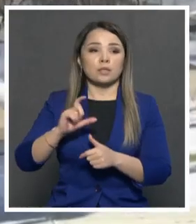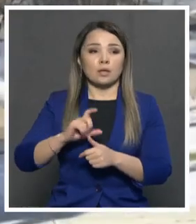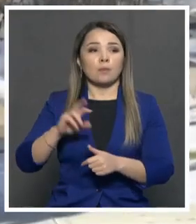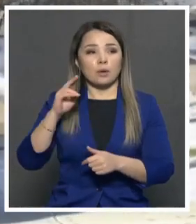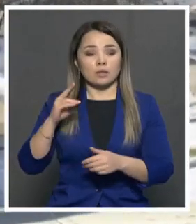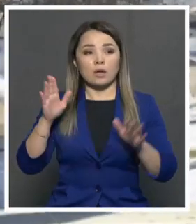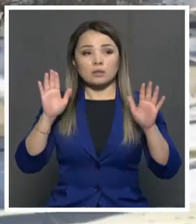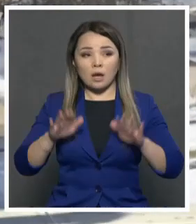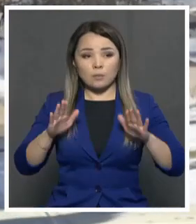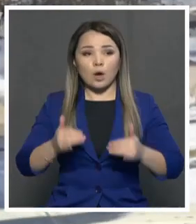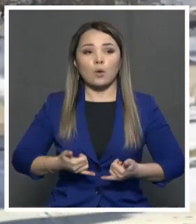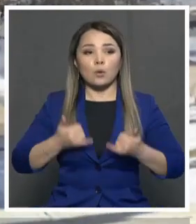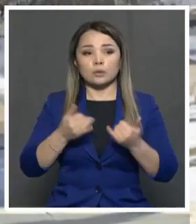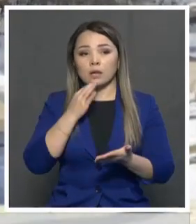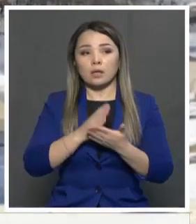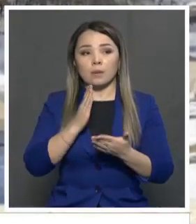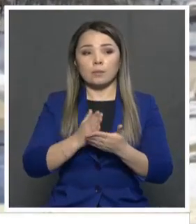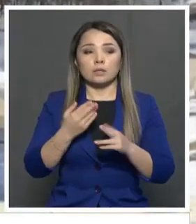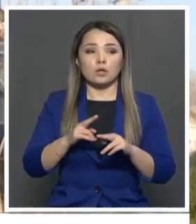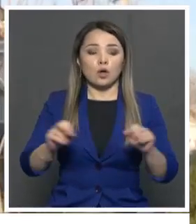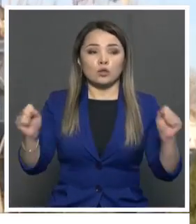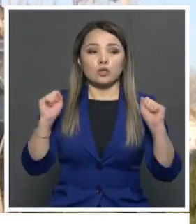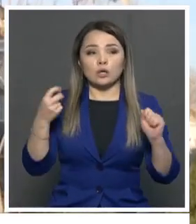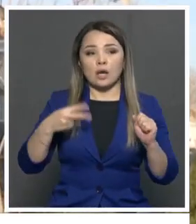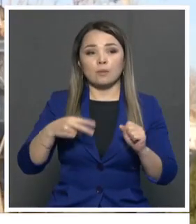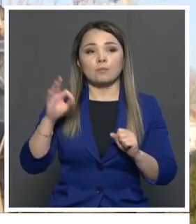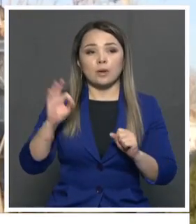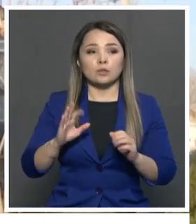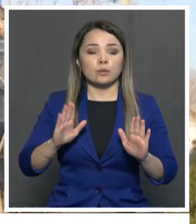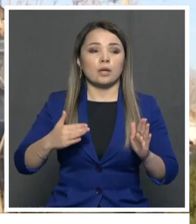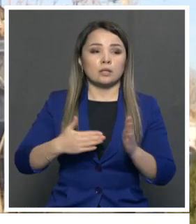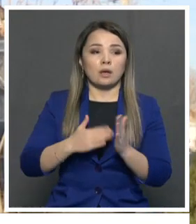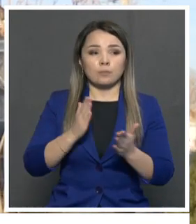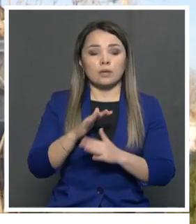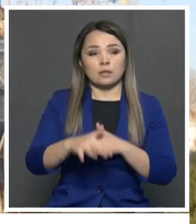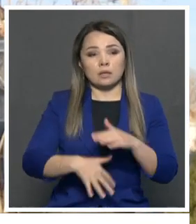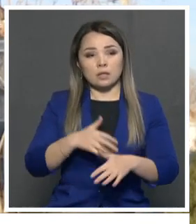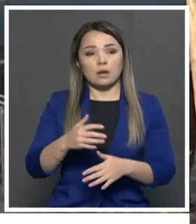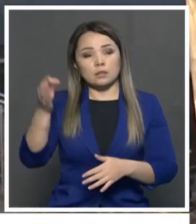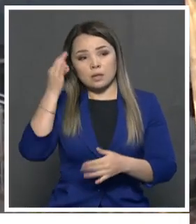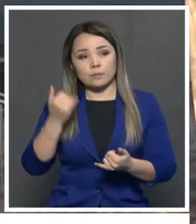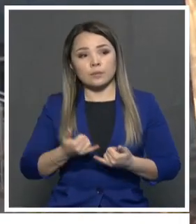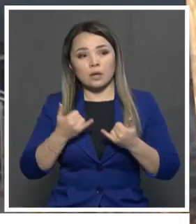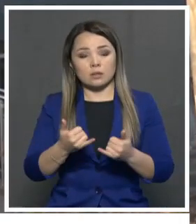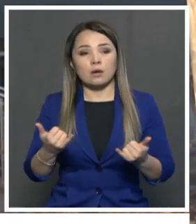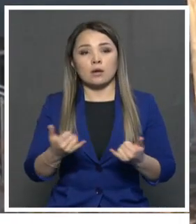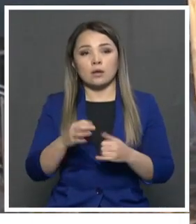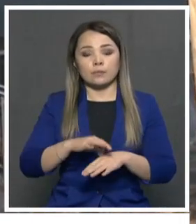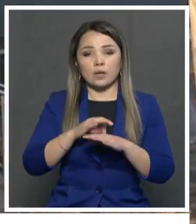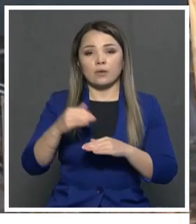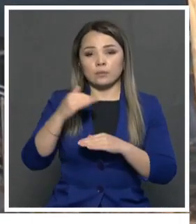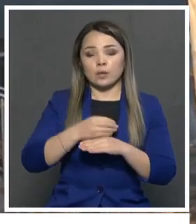намазын оқуға рұқсат етілді. Спорттық шараларды 20%-ға дейін сыйымдылықпен және еске алу шарасын 50 адамнан асырмай өткізуге